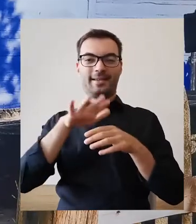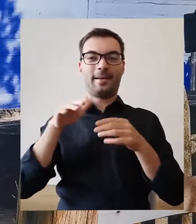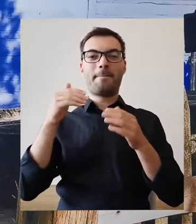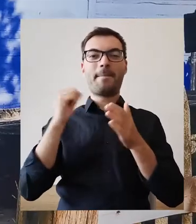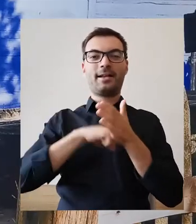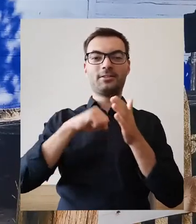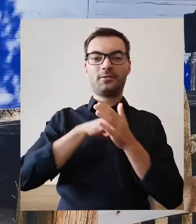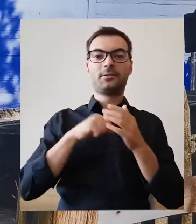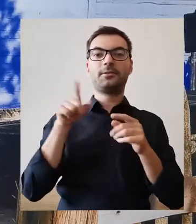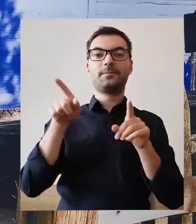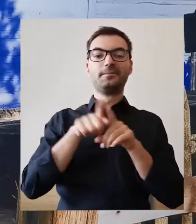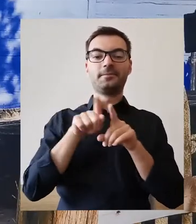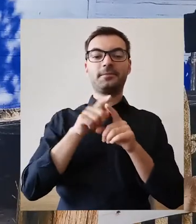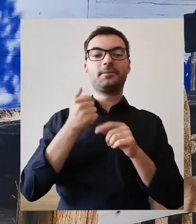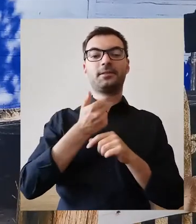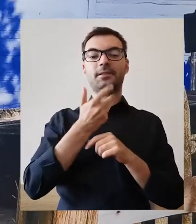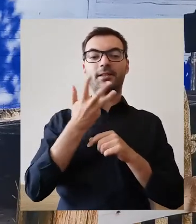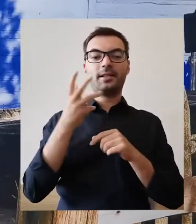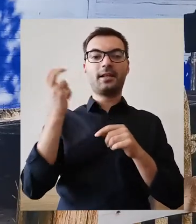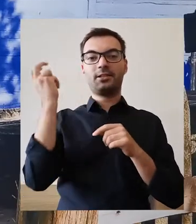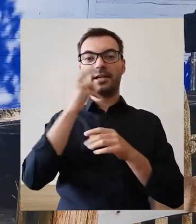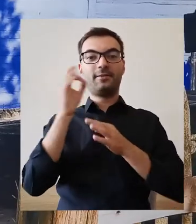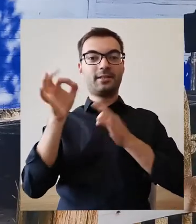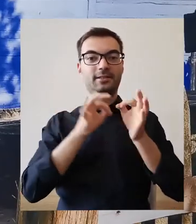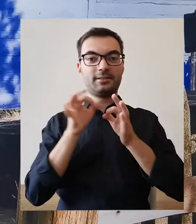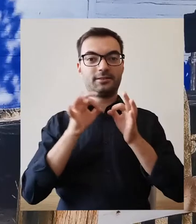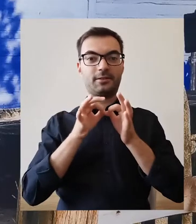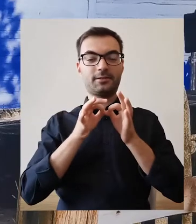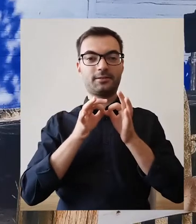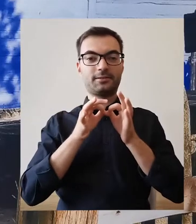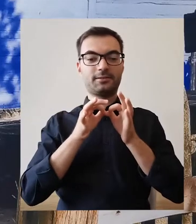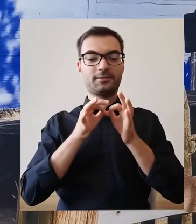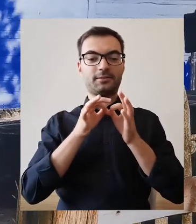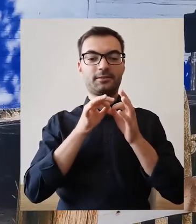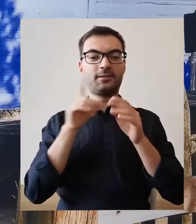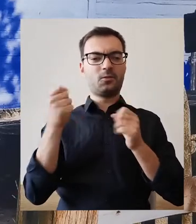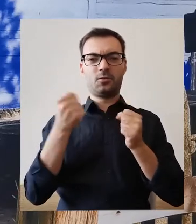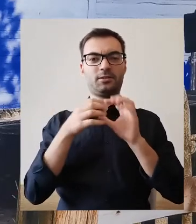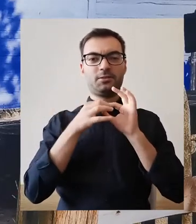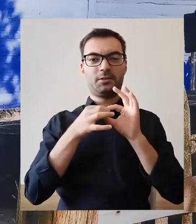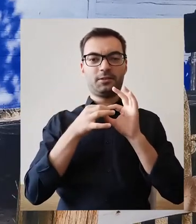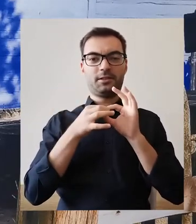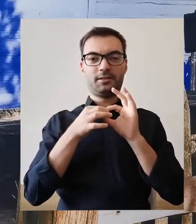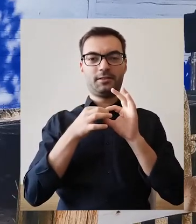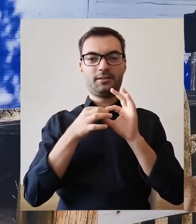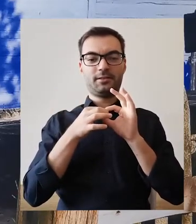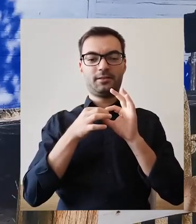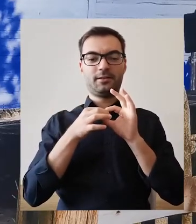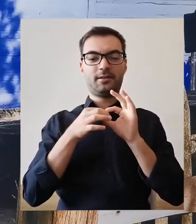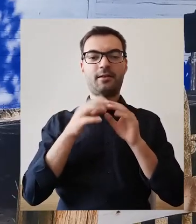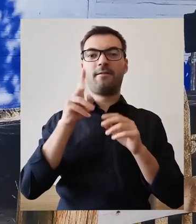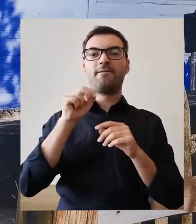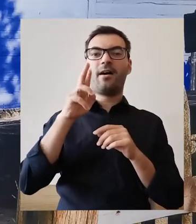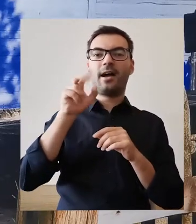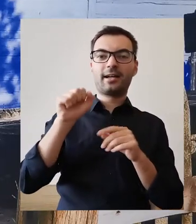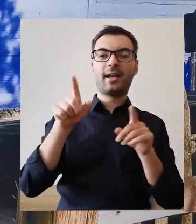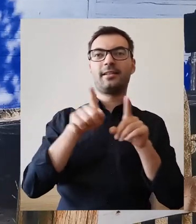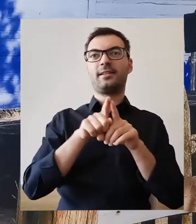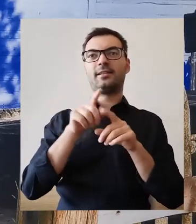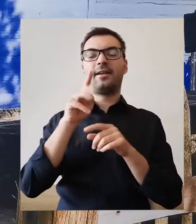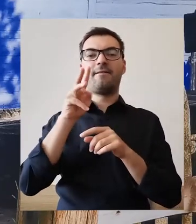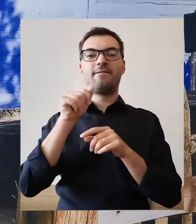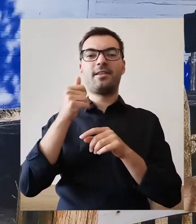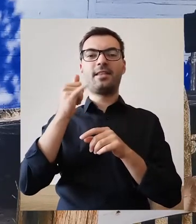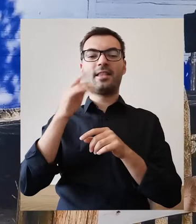można kilka niezwykłych opowieści bardzo mocno związanych z historią walki i samych wymiarach gdzie